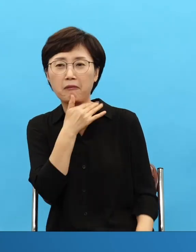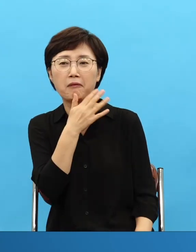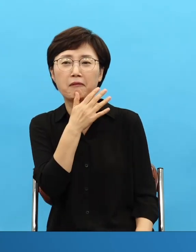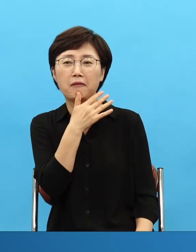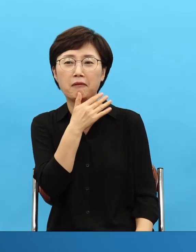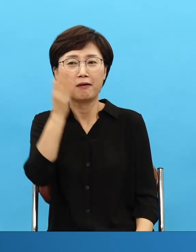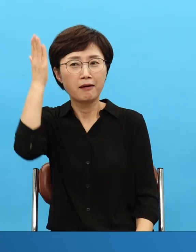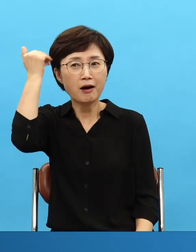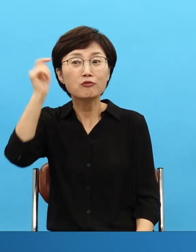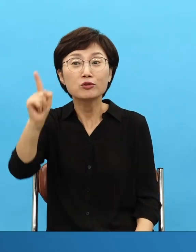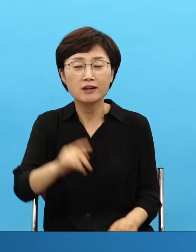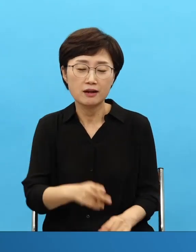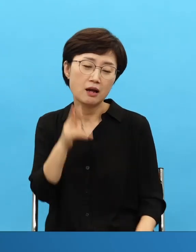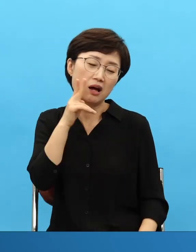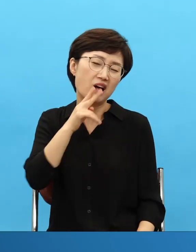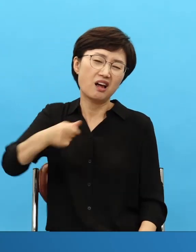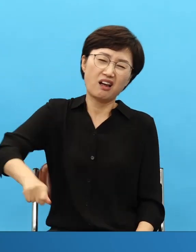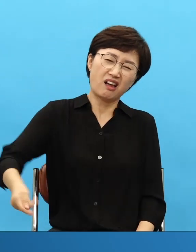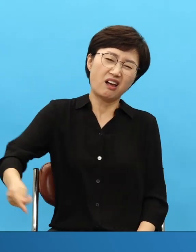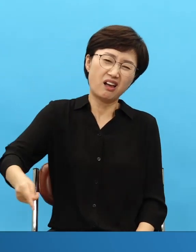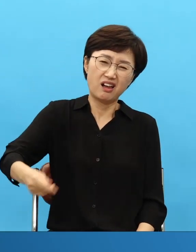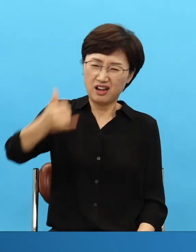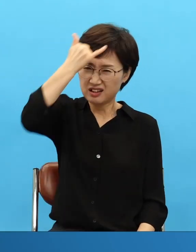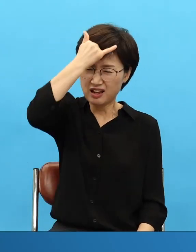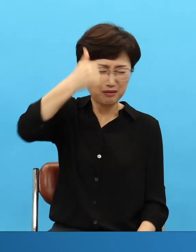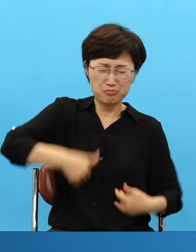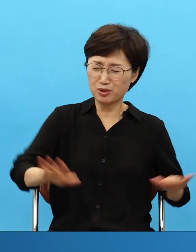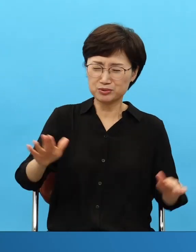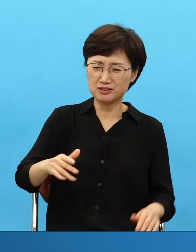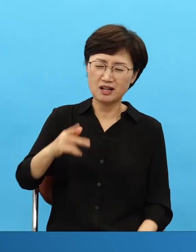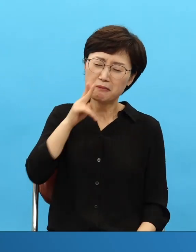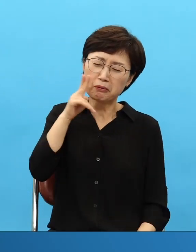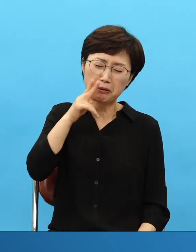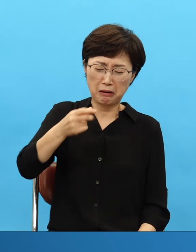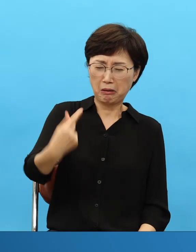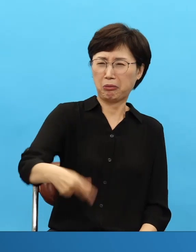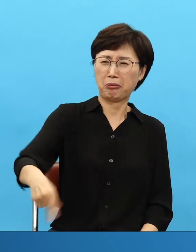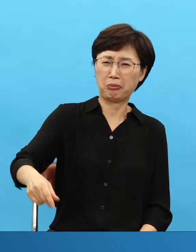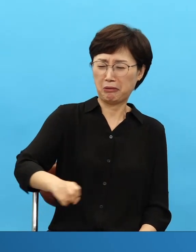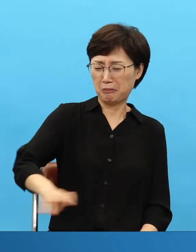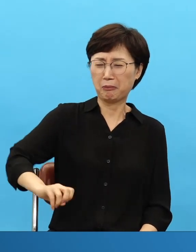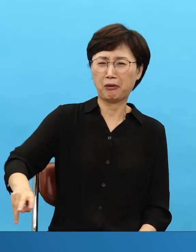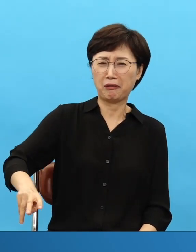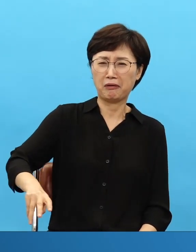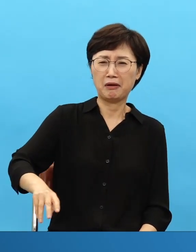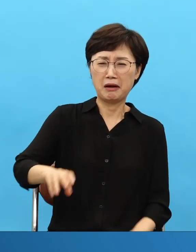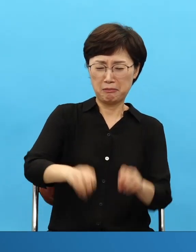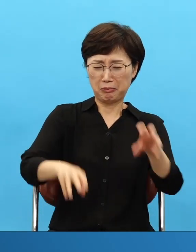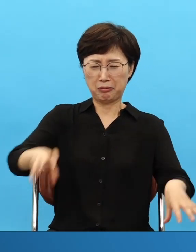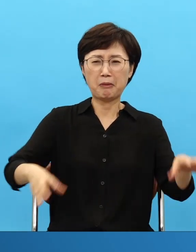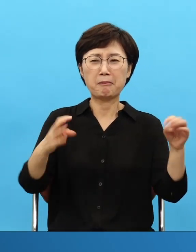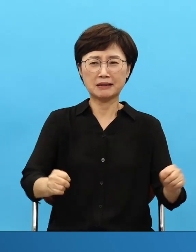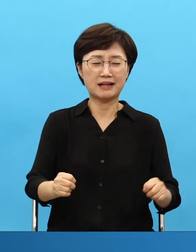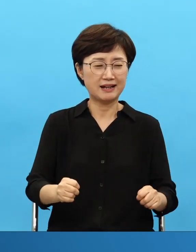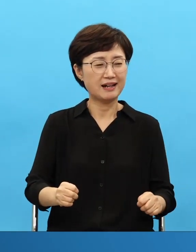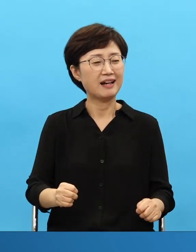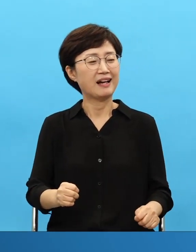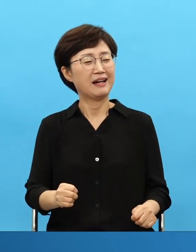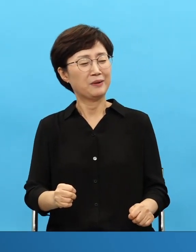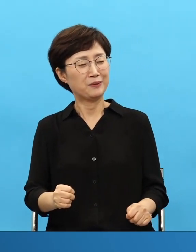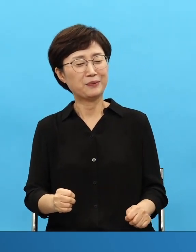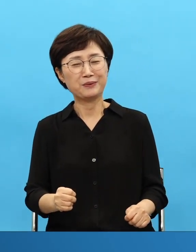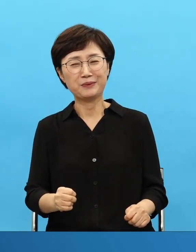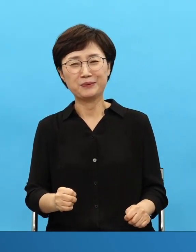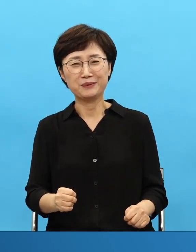킥을 밟아보잖아요. It's very small, but we see people here in Korea, they smoke anywhere, and then they throw their cigarette butts on the street. 너무 차이가 나. It's such